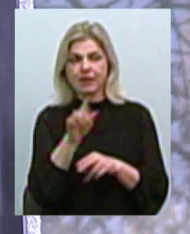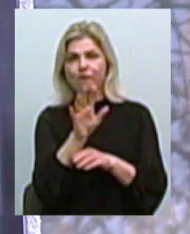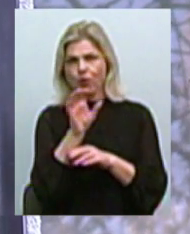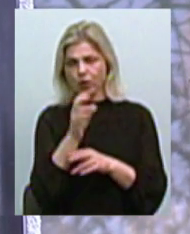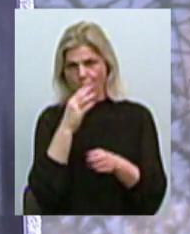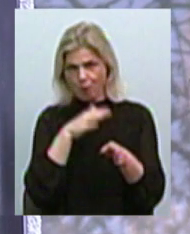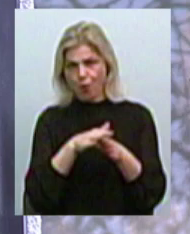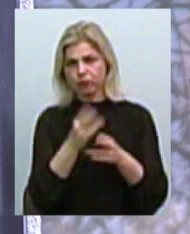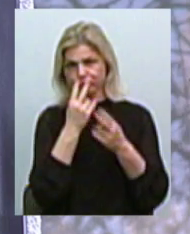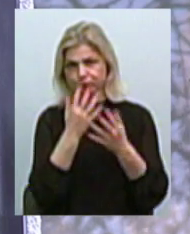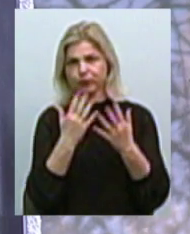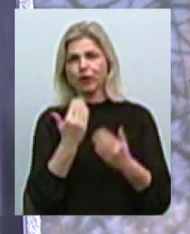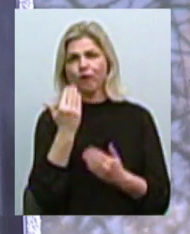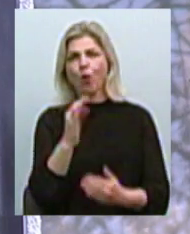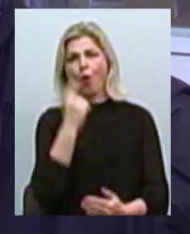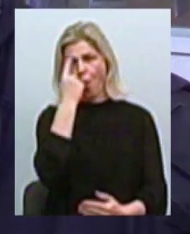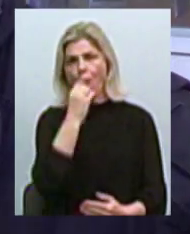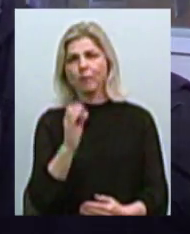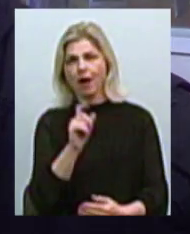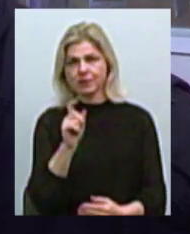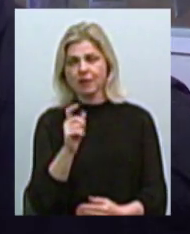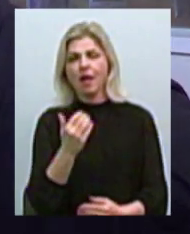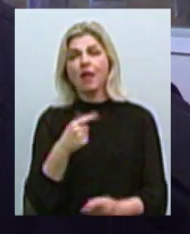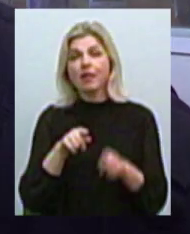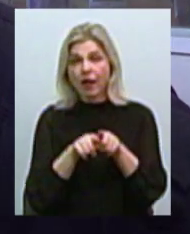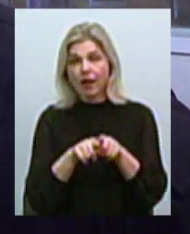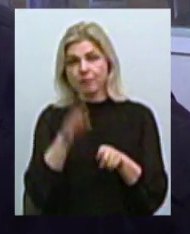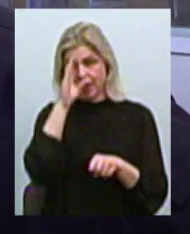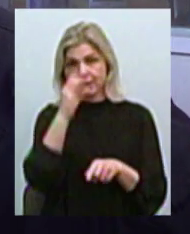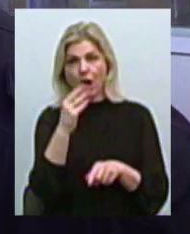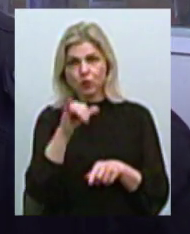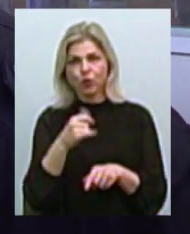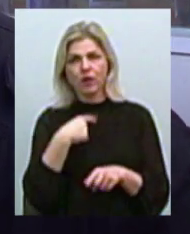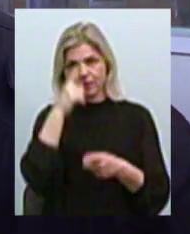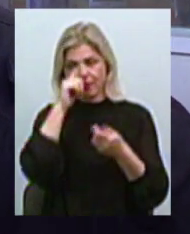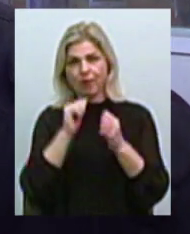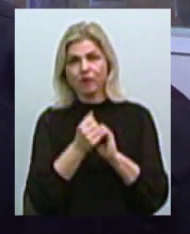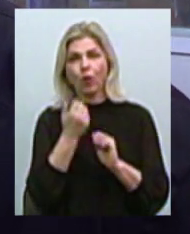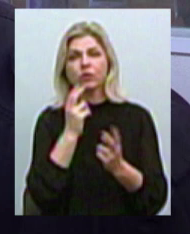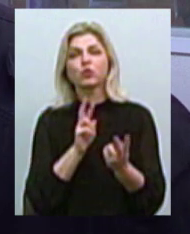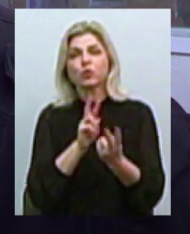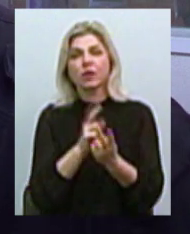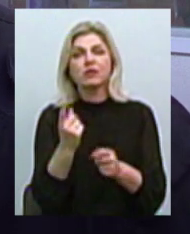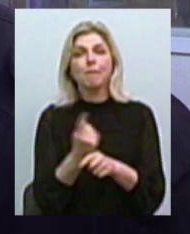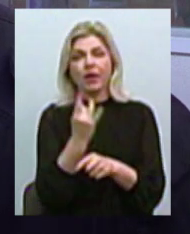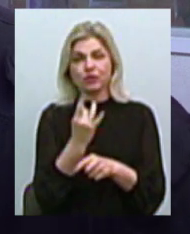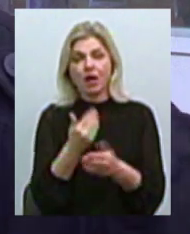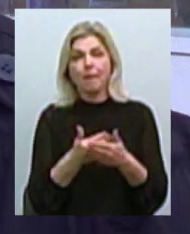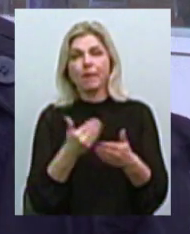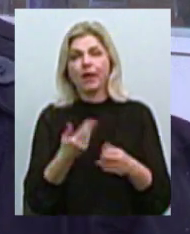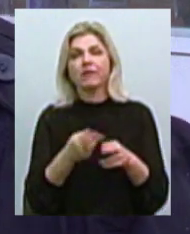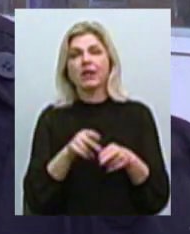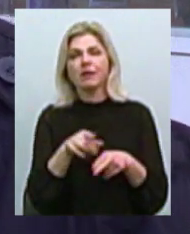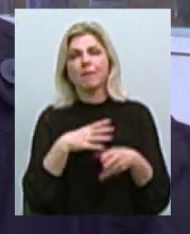його образ. Таким Сашка я запам'ятав, коли зустрілись перше з ним. Це перед тим, це була